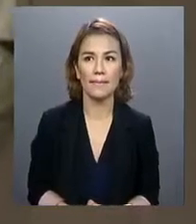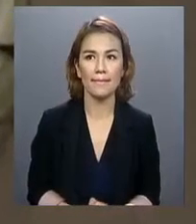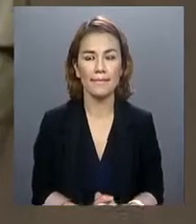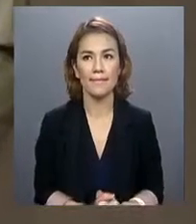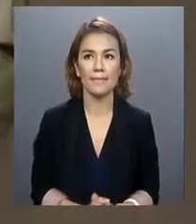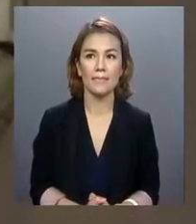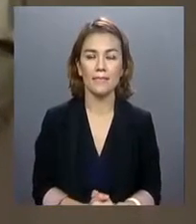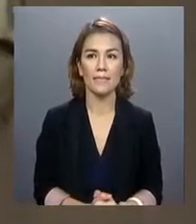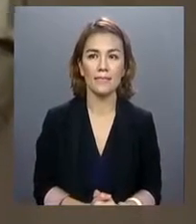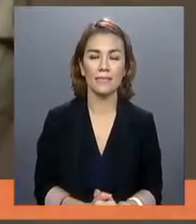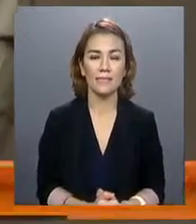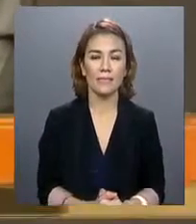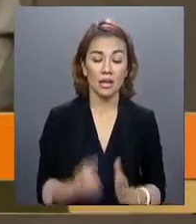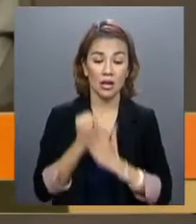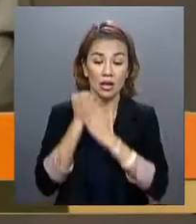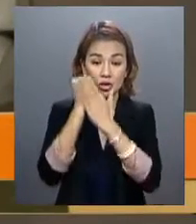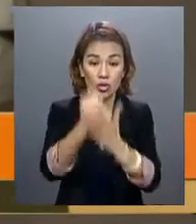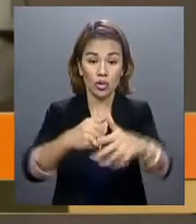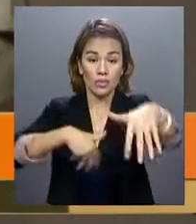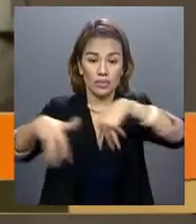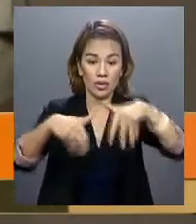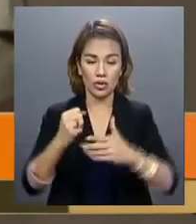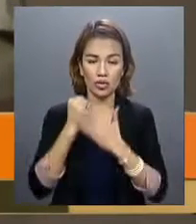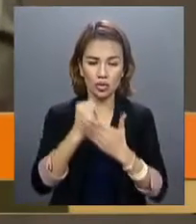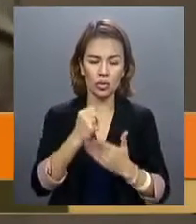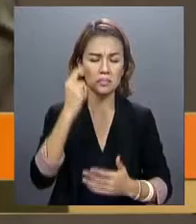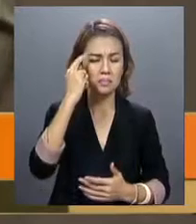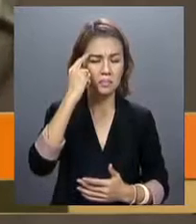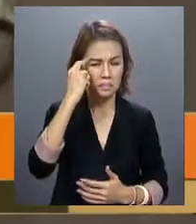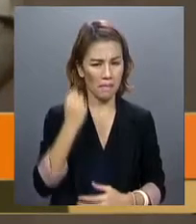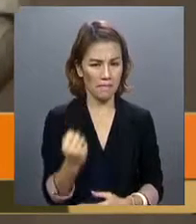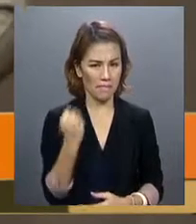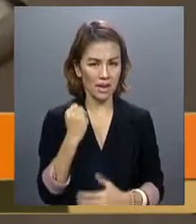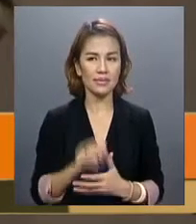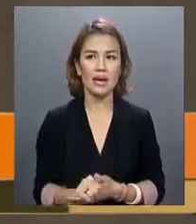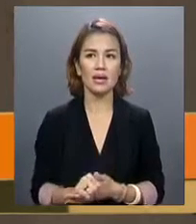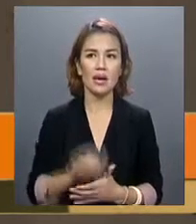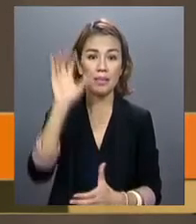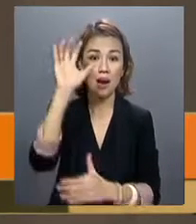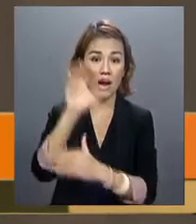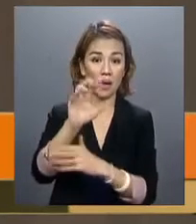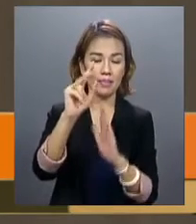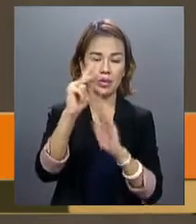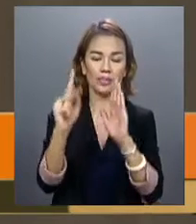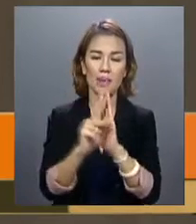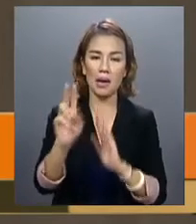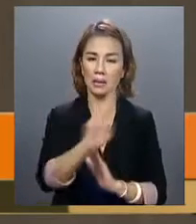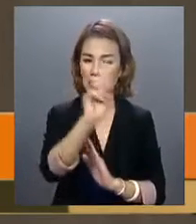สิ่งที่จะทำให้เกิดประชาชนให้เกิดความมั่นใจอีกอย่างนึงก็คือการบังคับใช้กฎหมาย